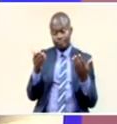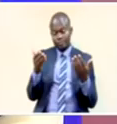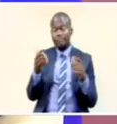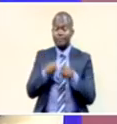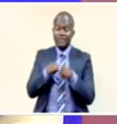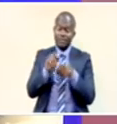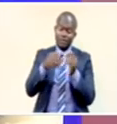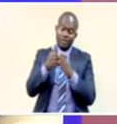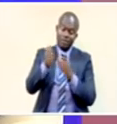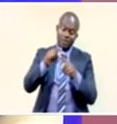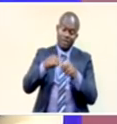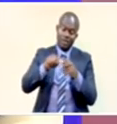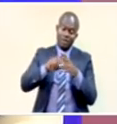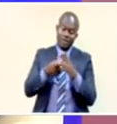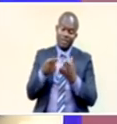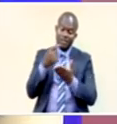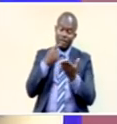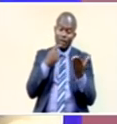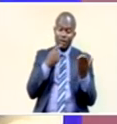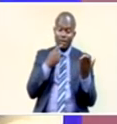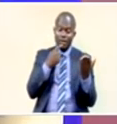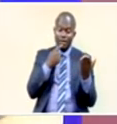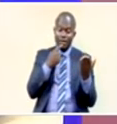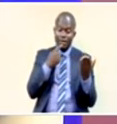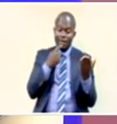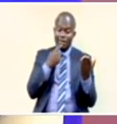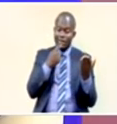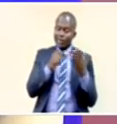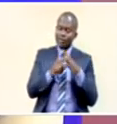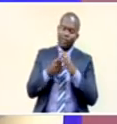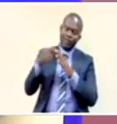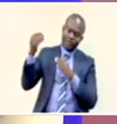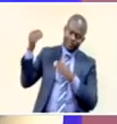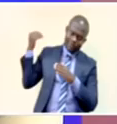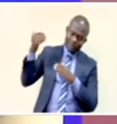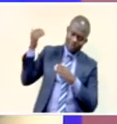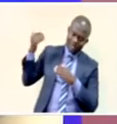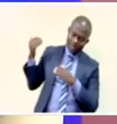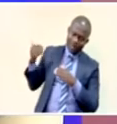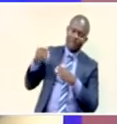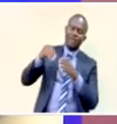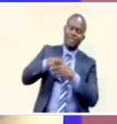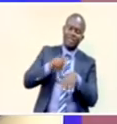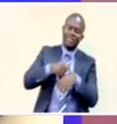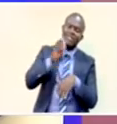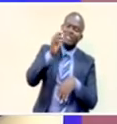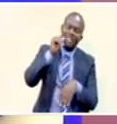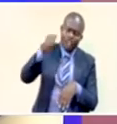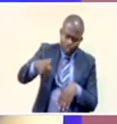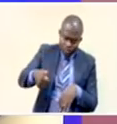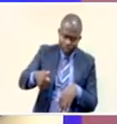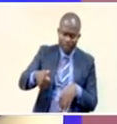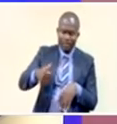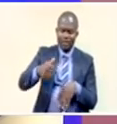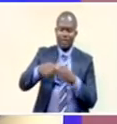nabyo bitewe n'uko wabihereyeho kuva na mbere yaho n'igihe kizaza n'ejo twe